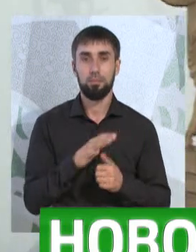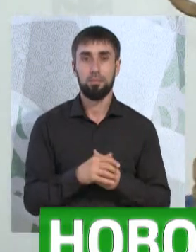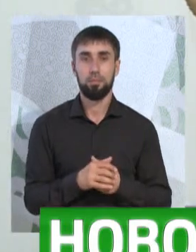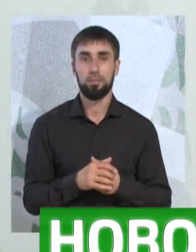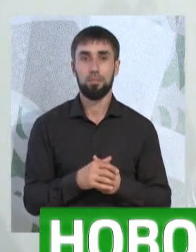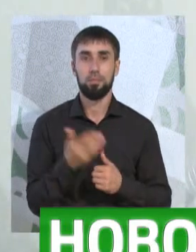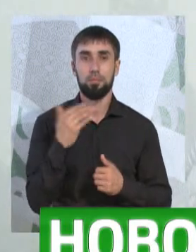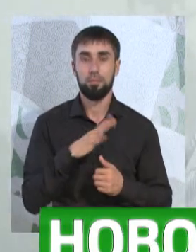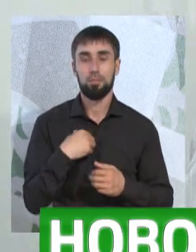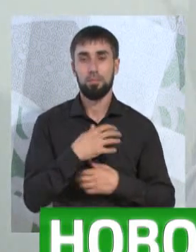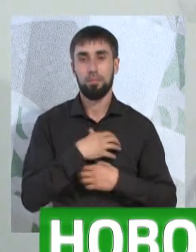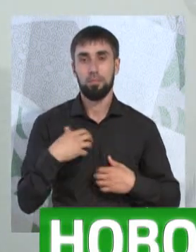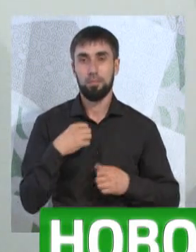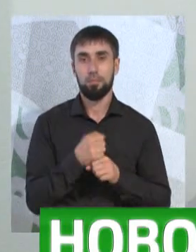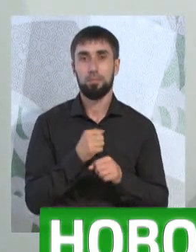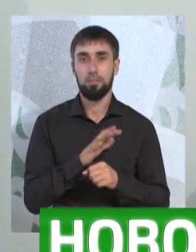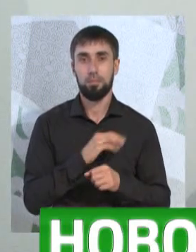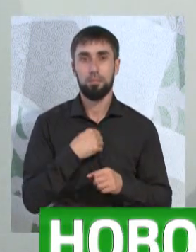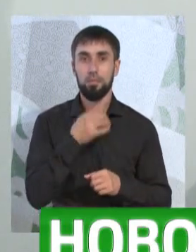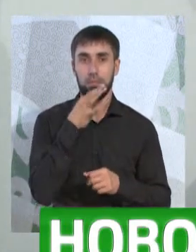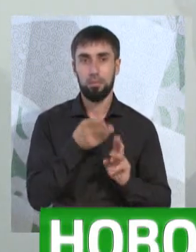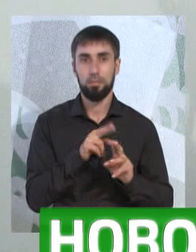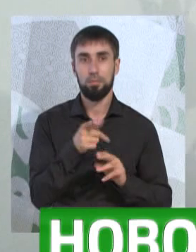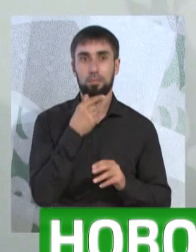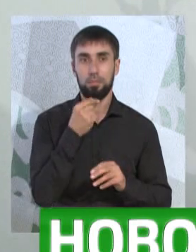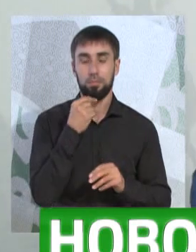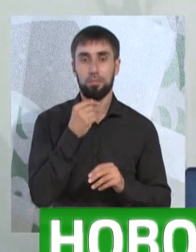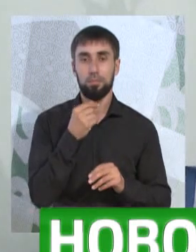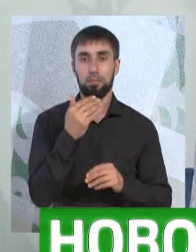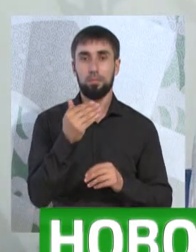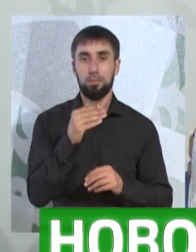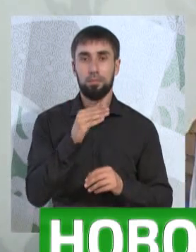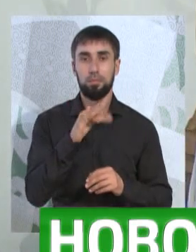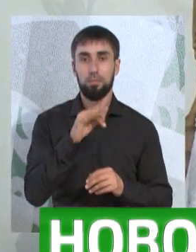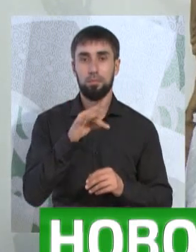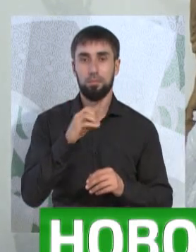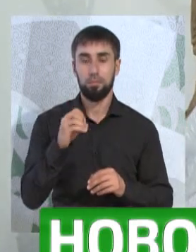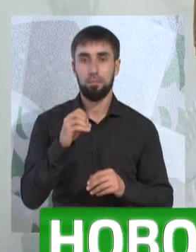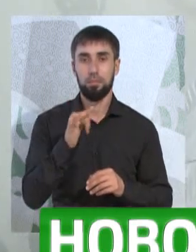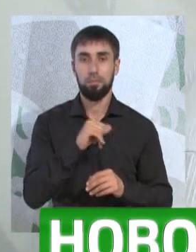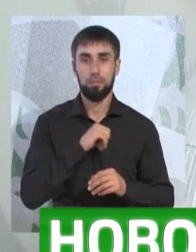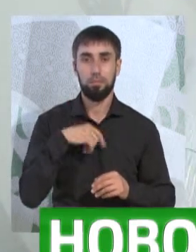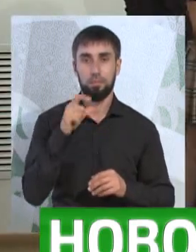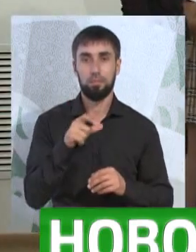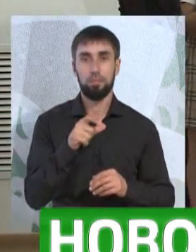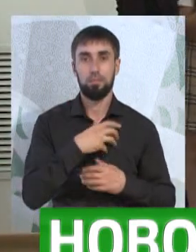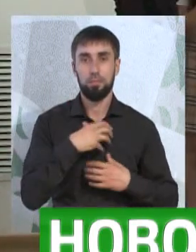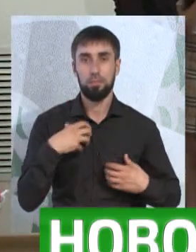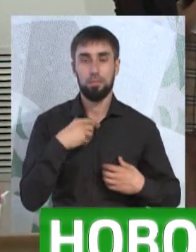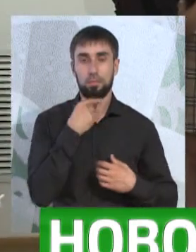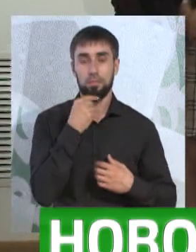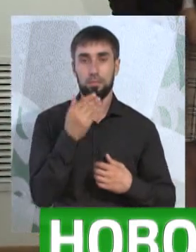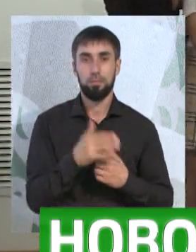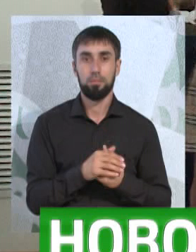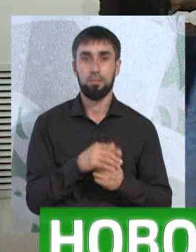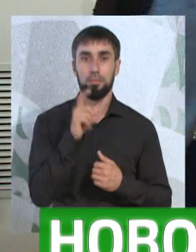было изображение животных. Мне нравится сама красота животных. Самые по себе животные очень красивые. Юсупу